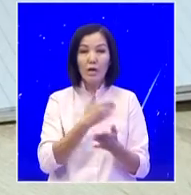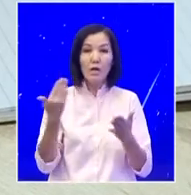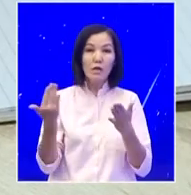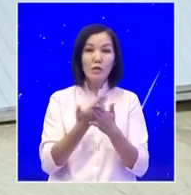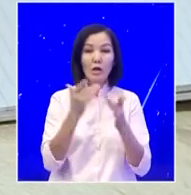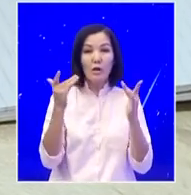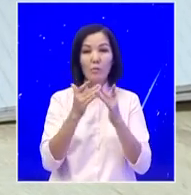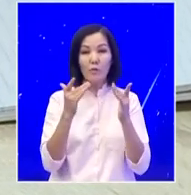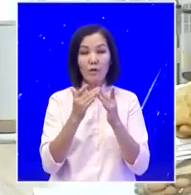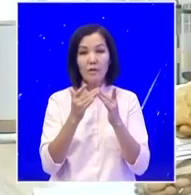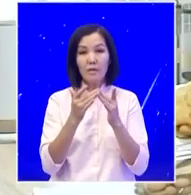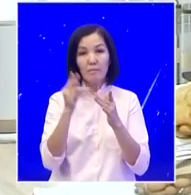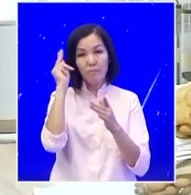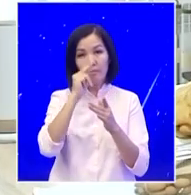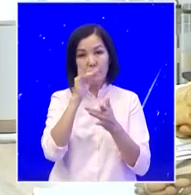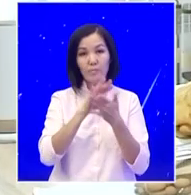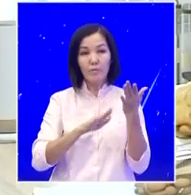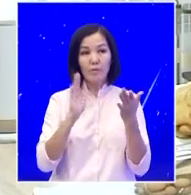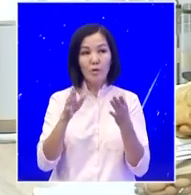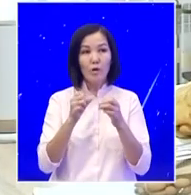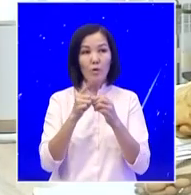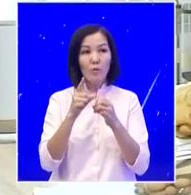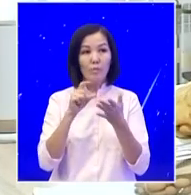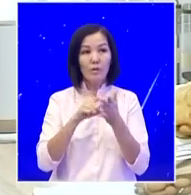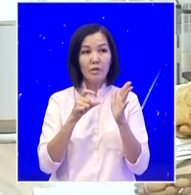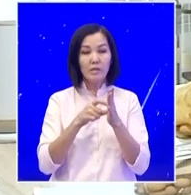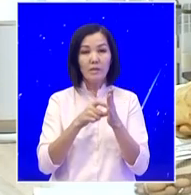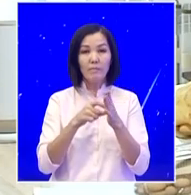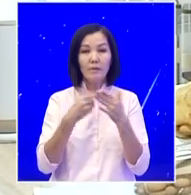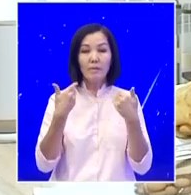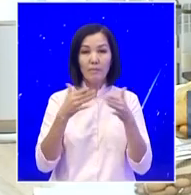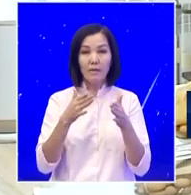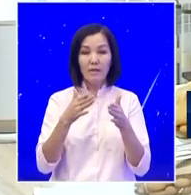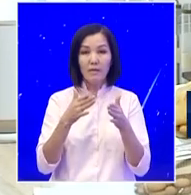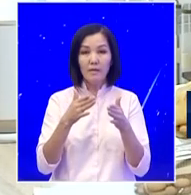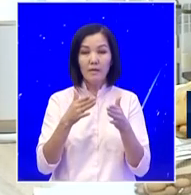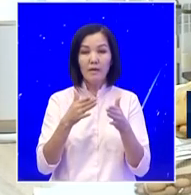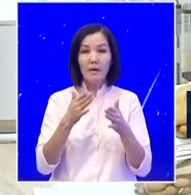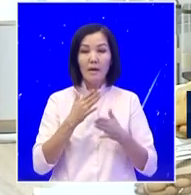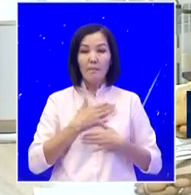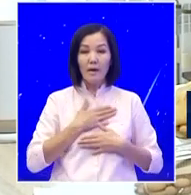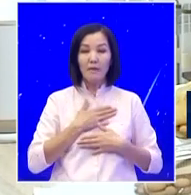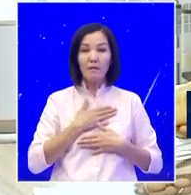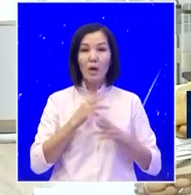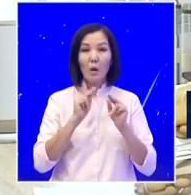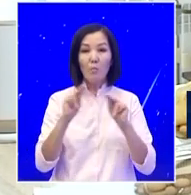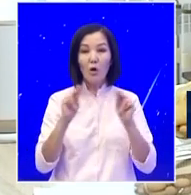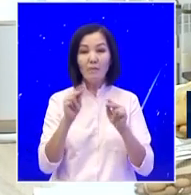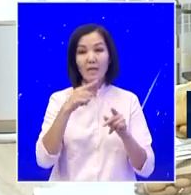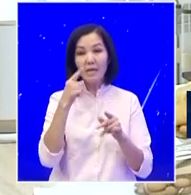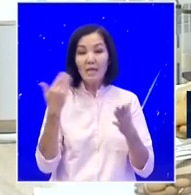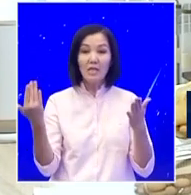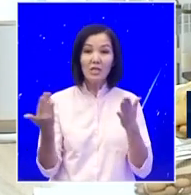орда үміт ұясы. Қада 11 сыныпты бітірейін деген кезде маған апайларым айтатын, сен осы